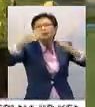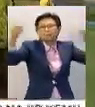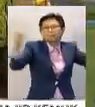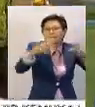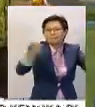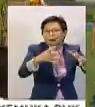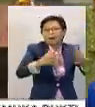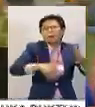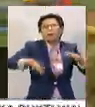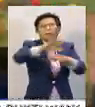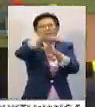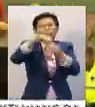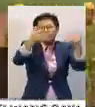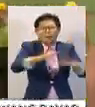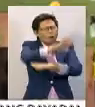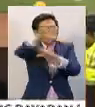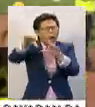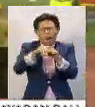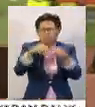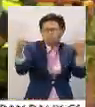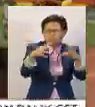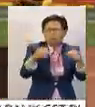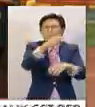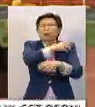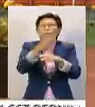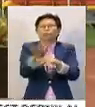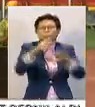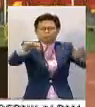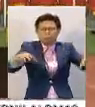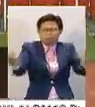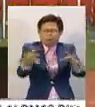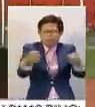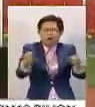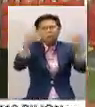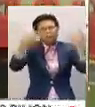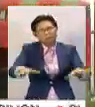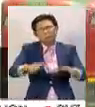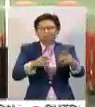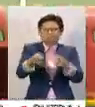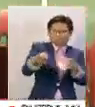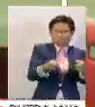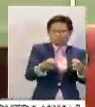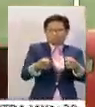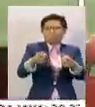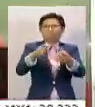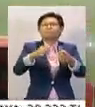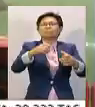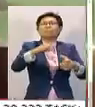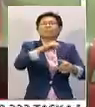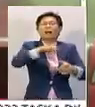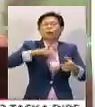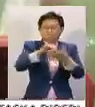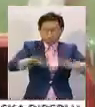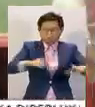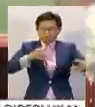Pergaduhan melibatkan hampir ke semua pemain dan pegawai kedua-dua pasukan, namun selepas itu ia berjaya dikawal anggota keselamatan.